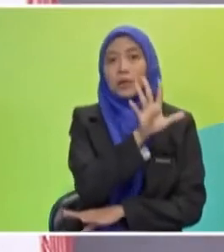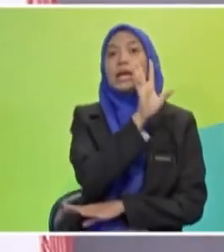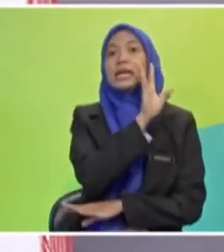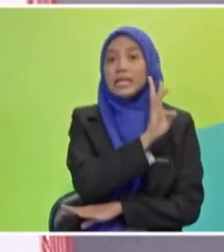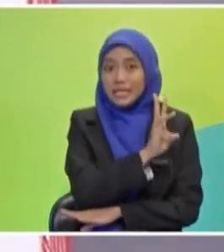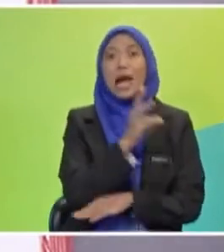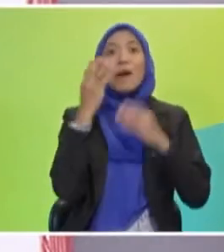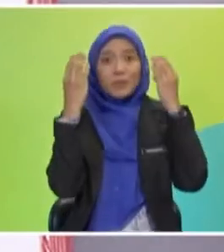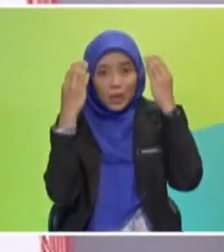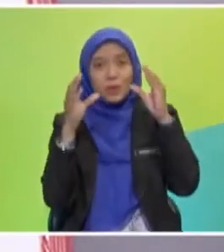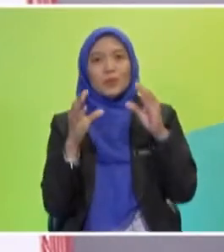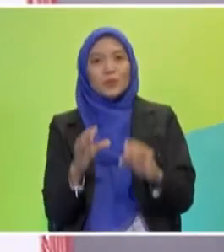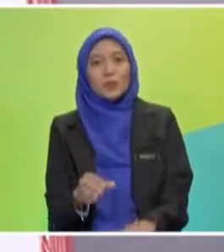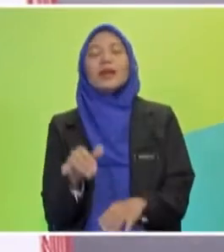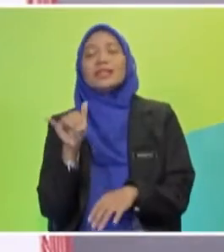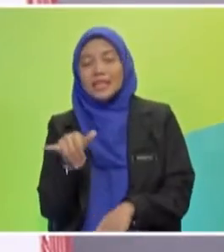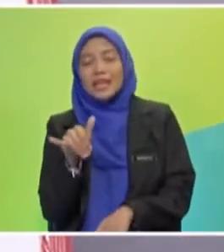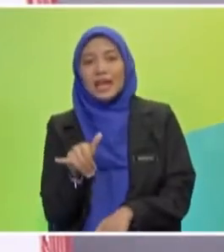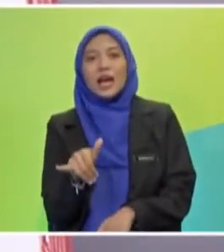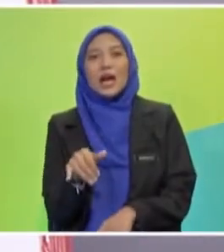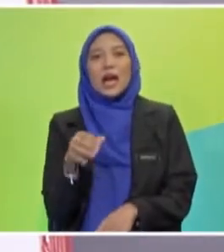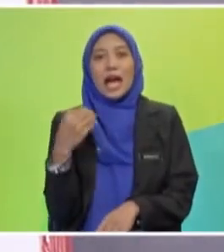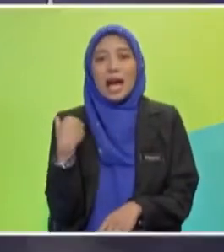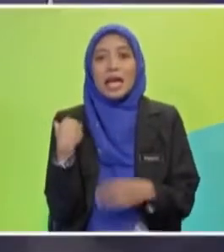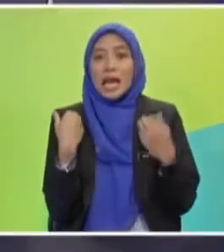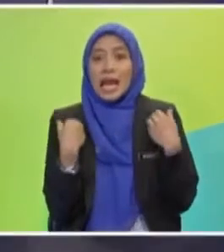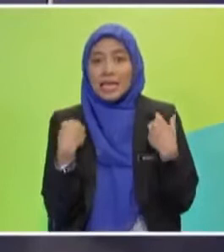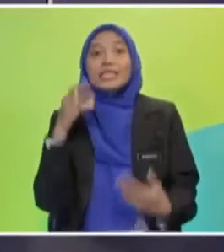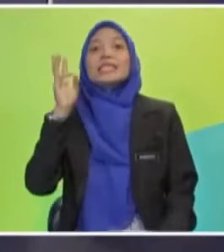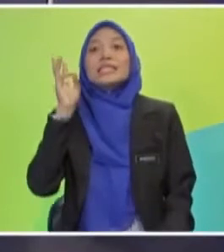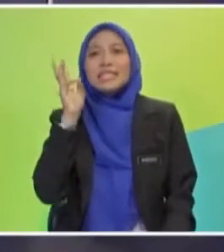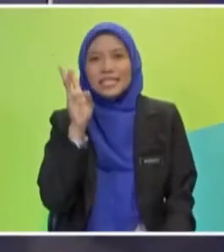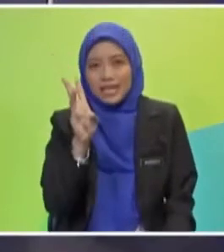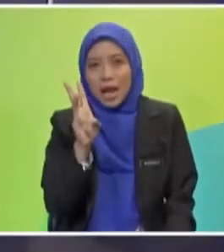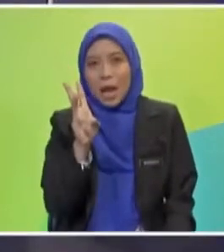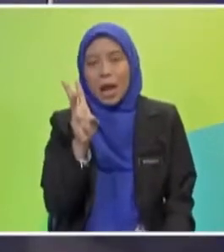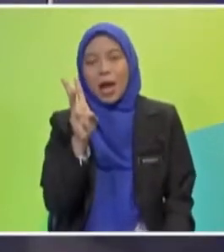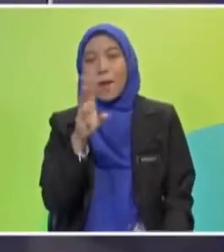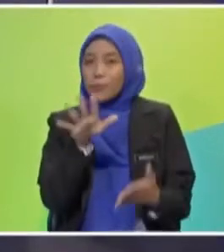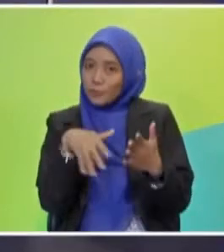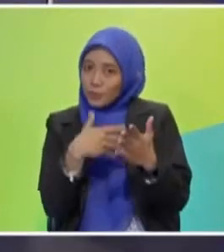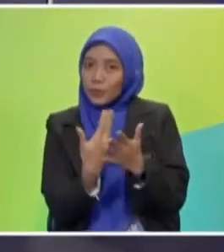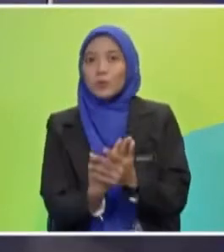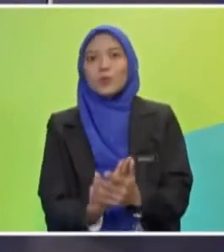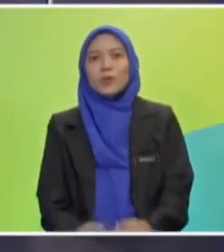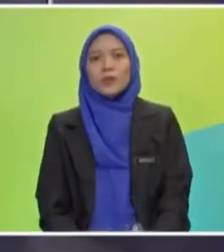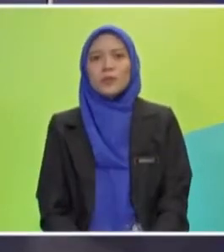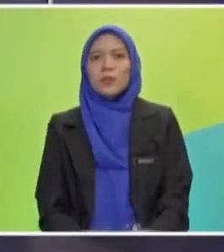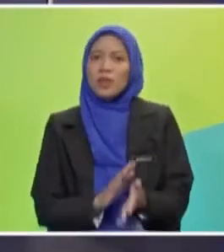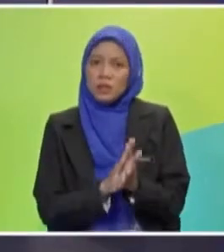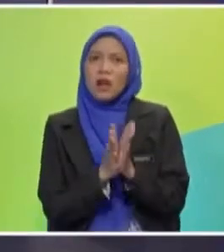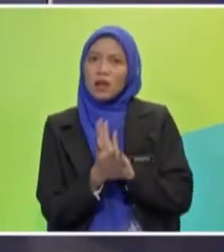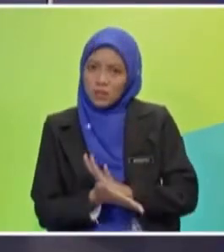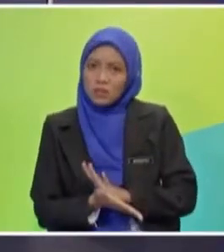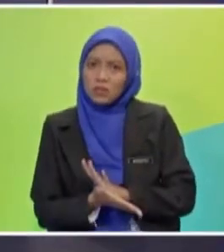1, 2, 3, 4, 5, 6 cikgu. 6. Murid-murid atas talian kita pun tunjukkan. Tunjuk 6. Okey, 6. Jadi maknanya